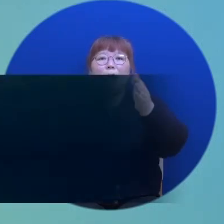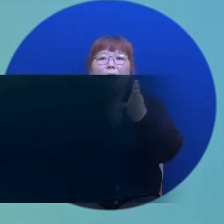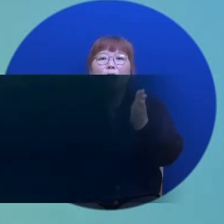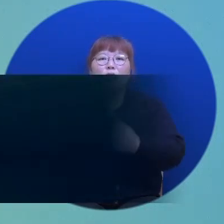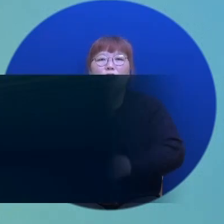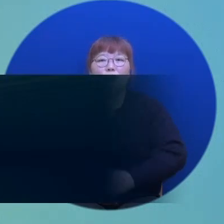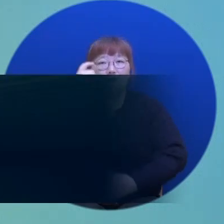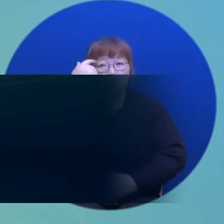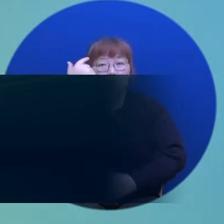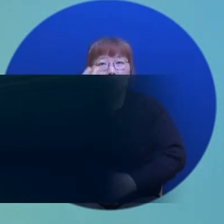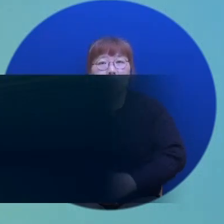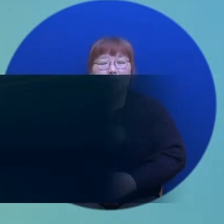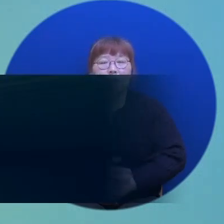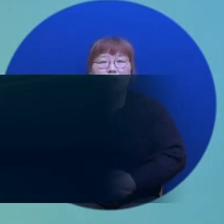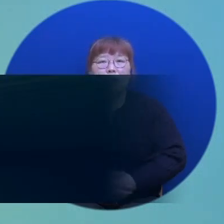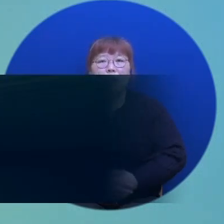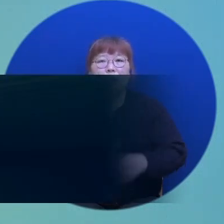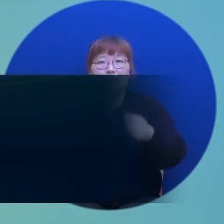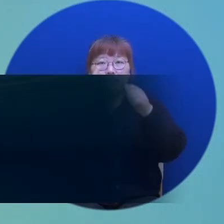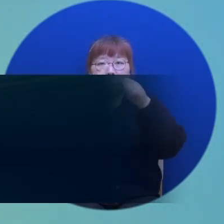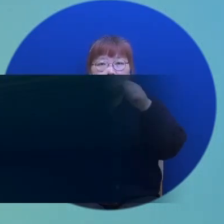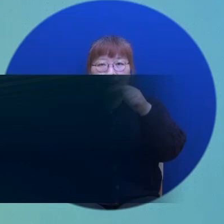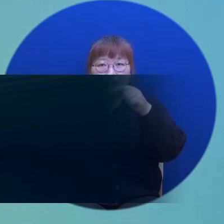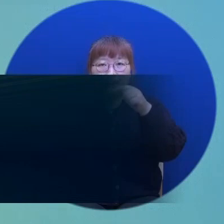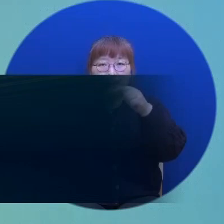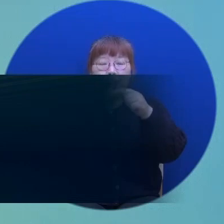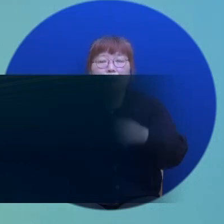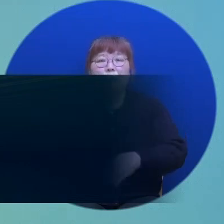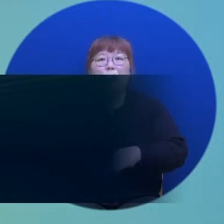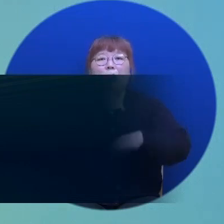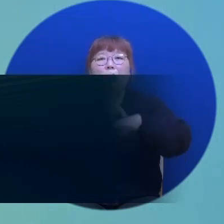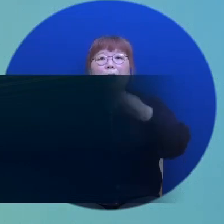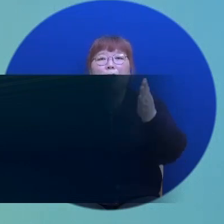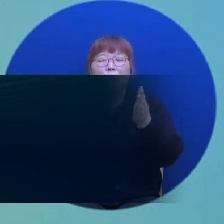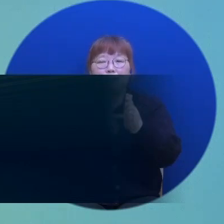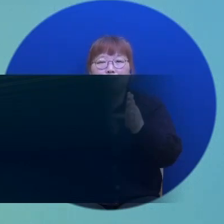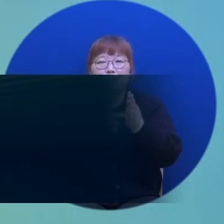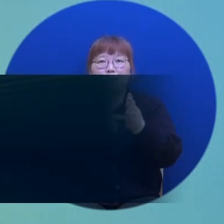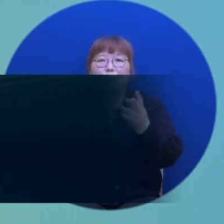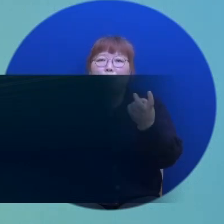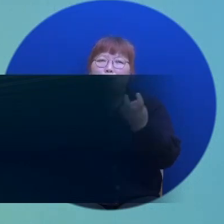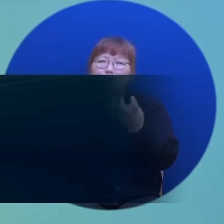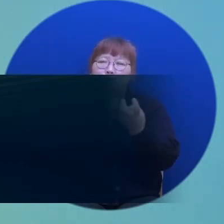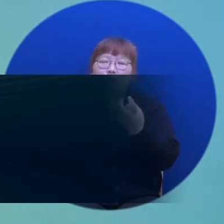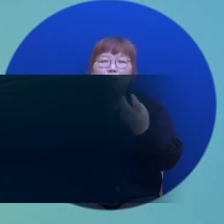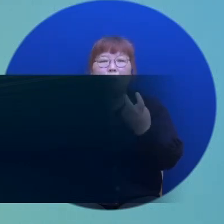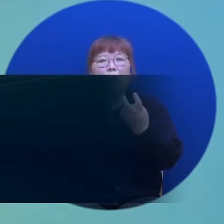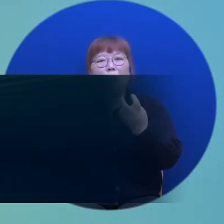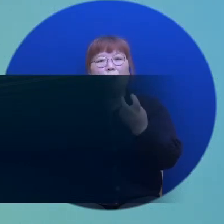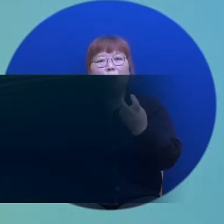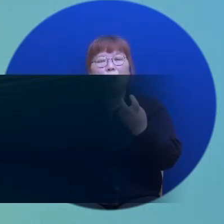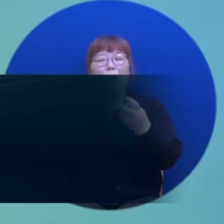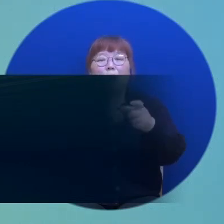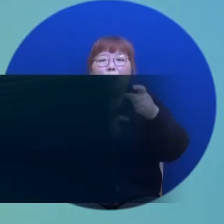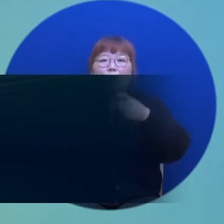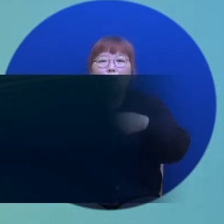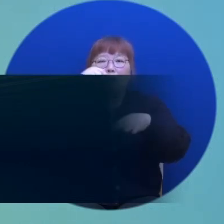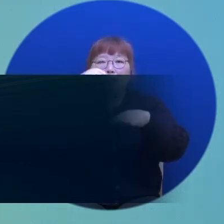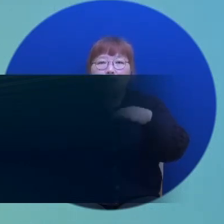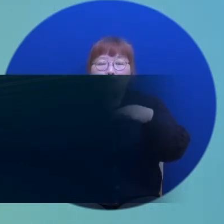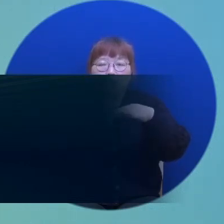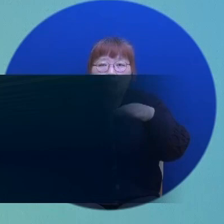무엇인가? 두 번째는 그 마음을 어떻게 하면 우리가 더